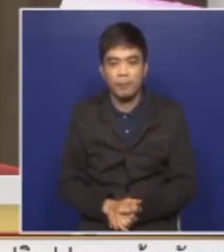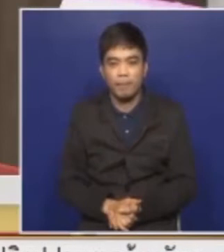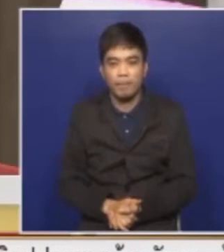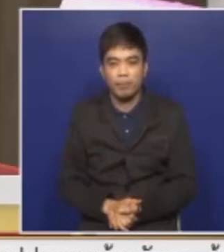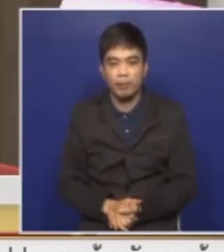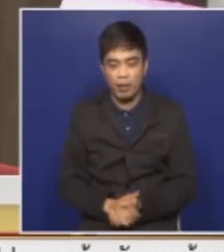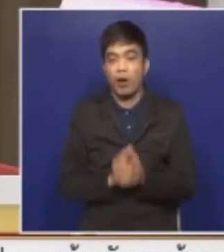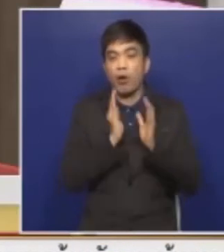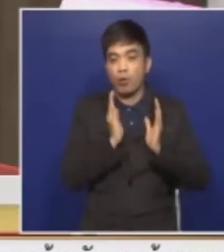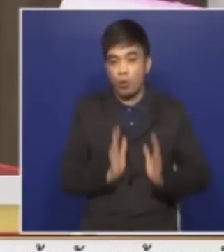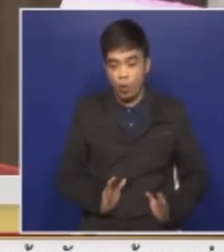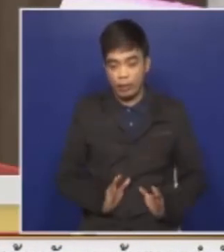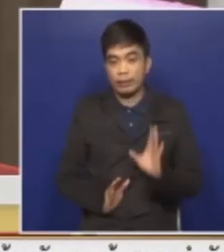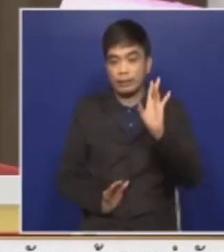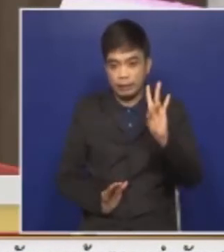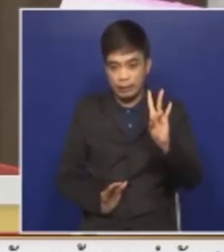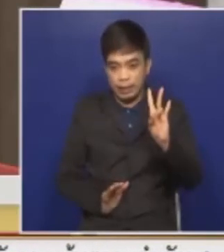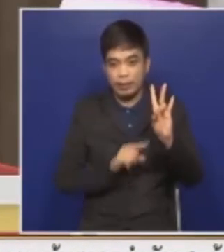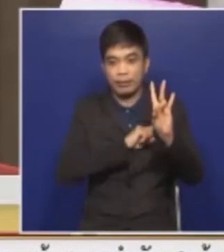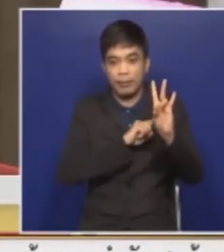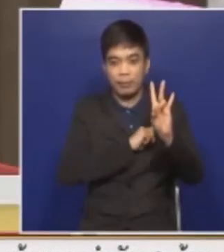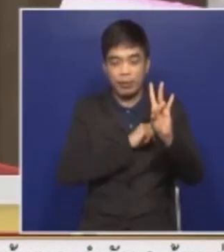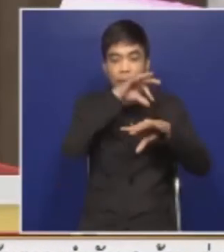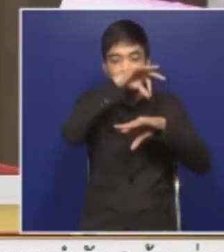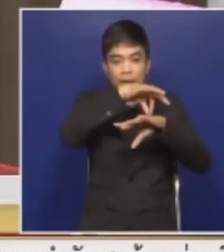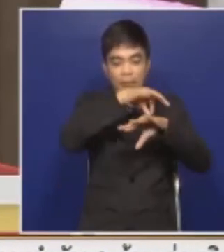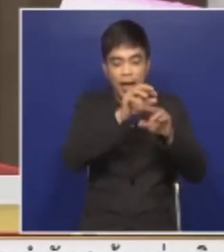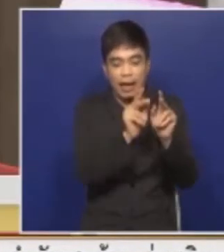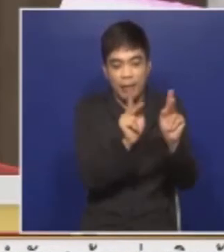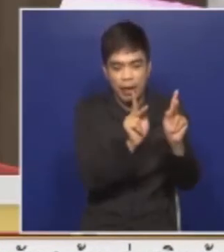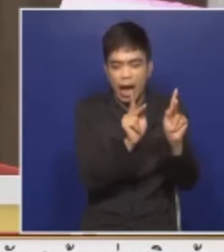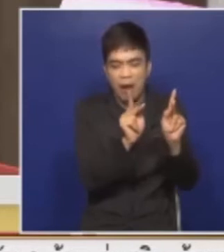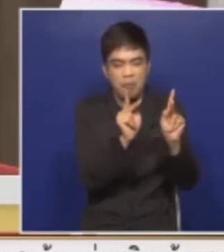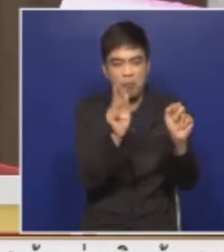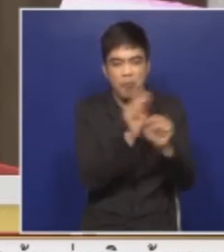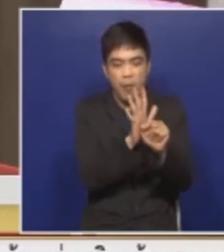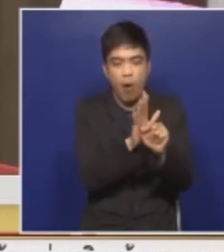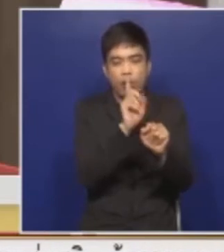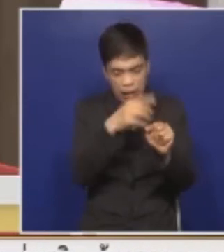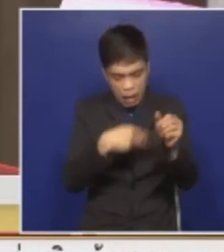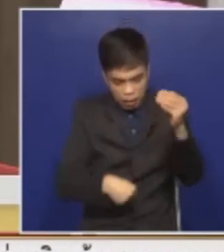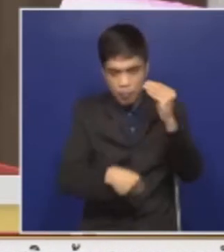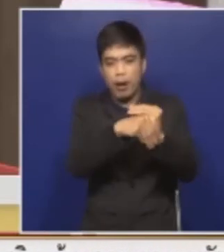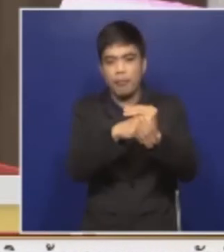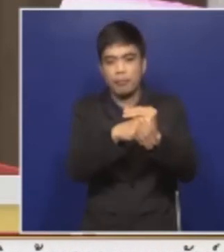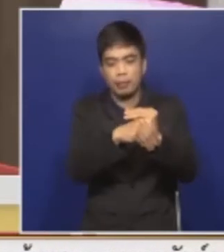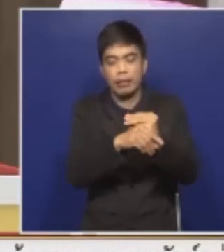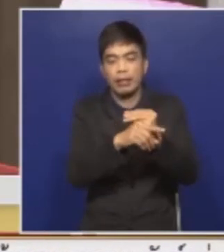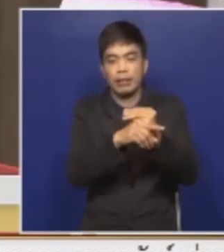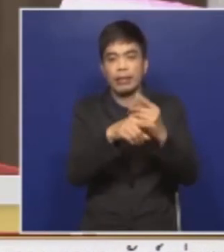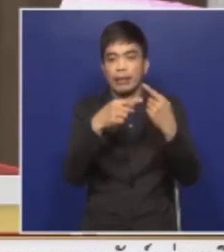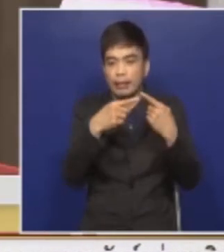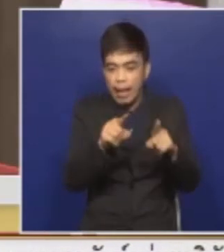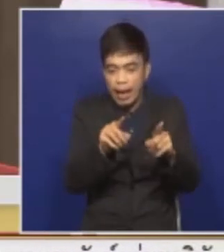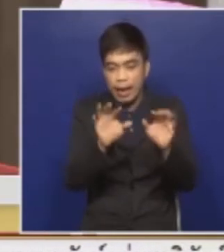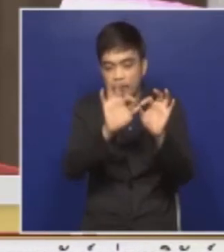จำนวนกรรมการ7คนนี่ไม่น่าจะพอน่าจะมีมากกว่านี้แต่ว่าเอาละในเมื่อร่างกรรม